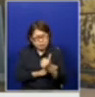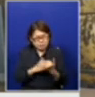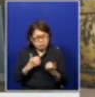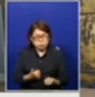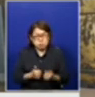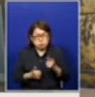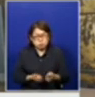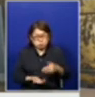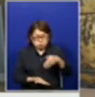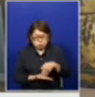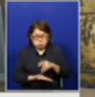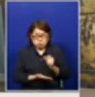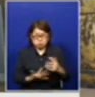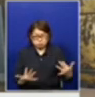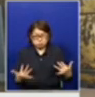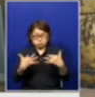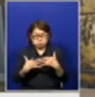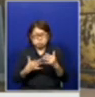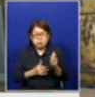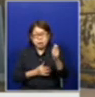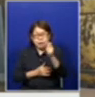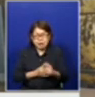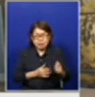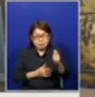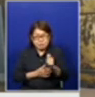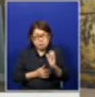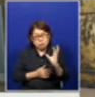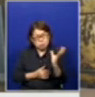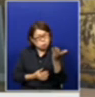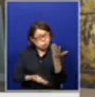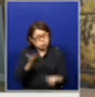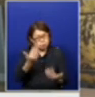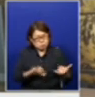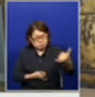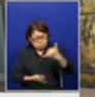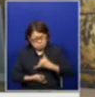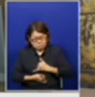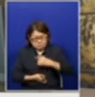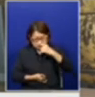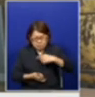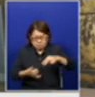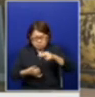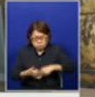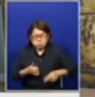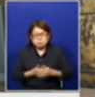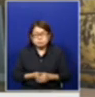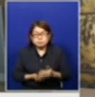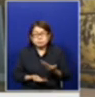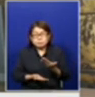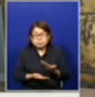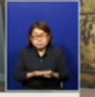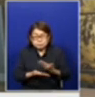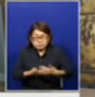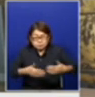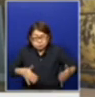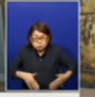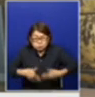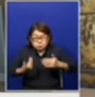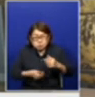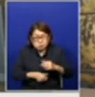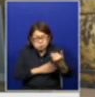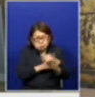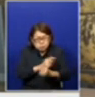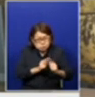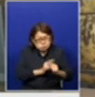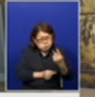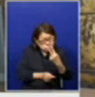โลกการลงทุนก็จะย้ายมาที่เมืองไทยมากขึ้นฝากท่านนายกว่าวันนี้ท่าน